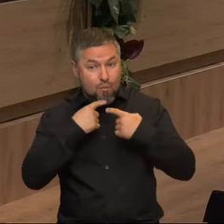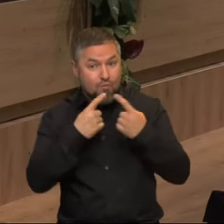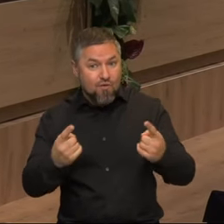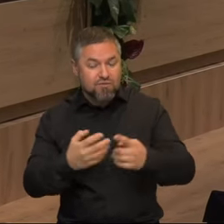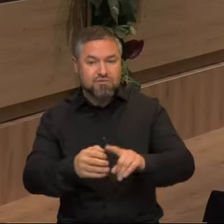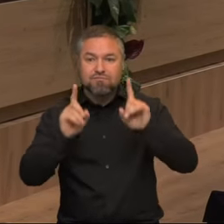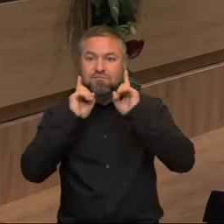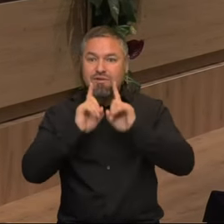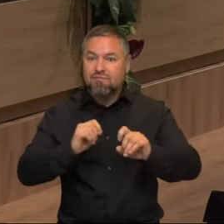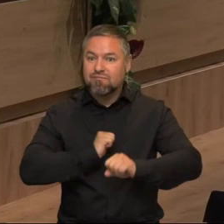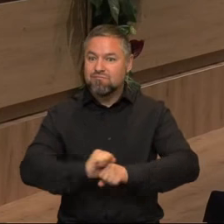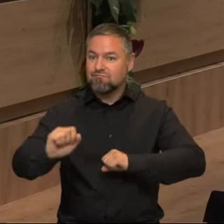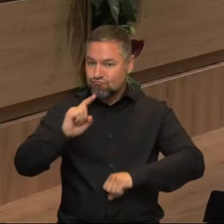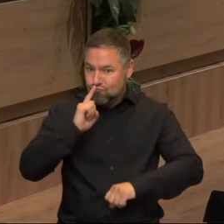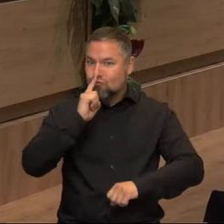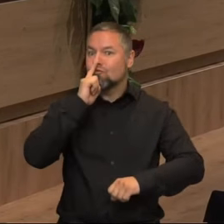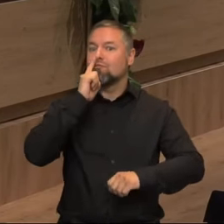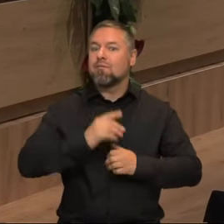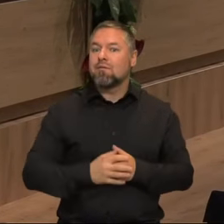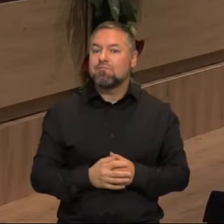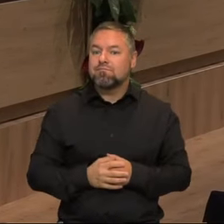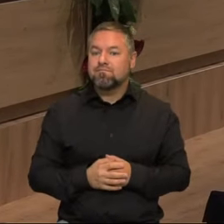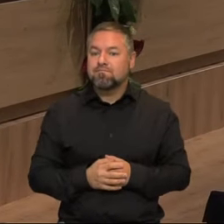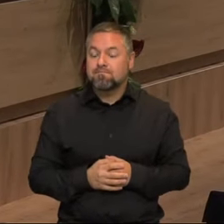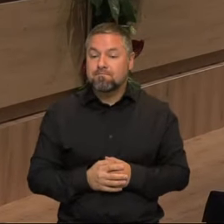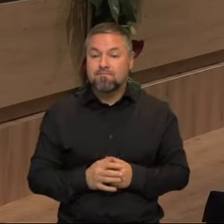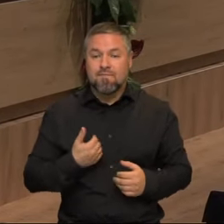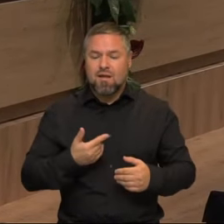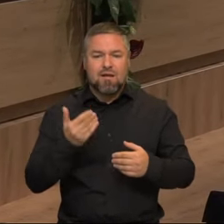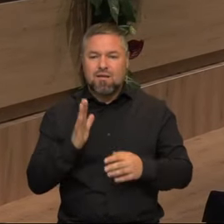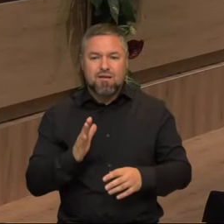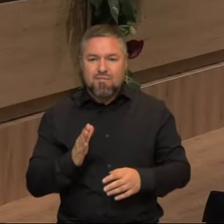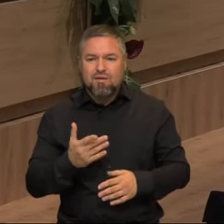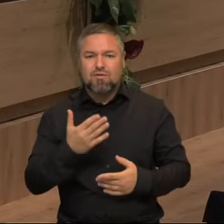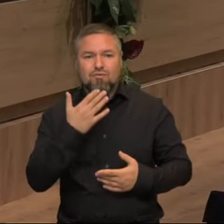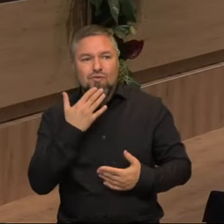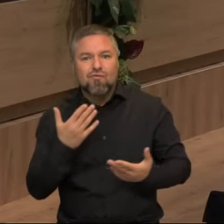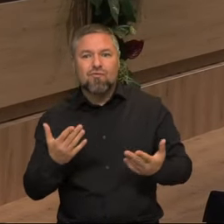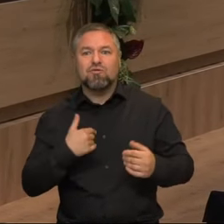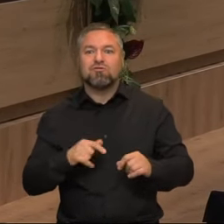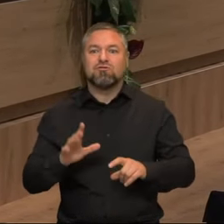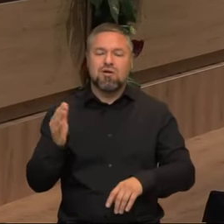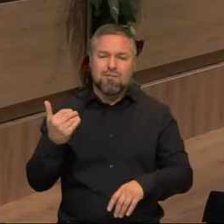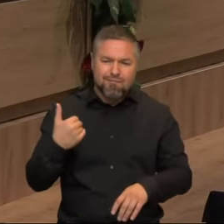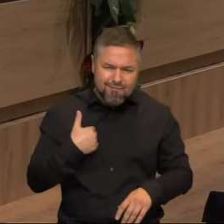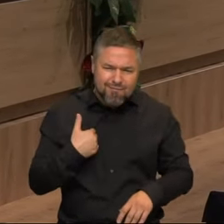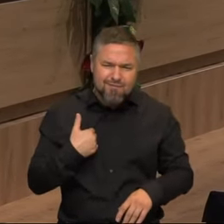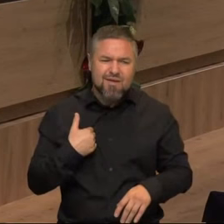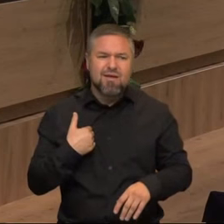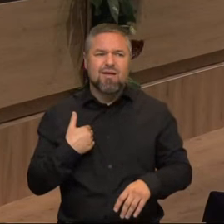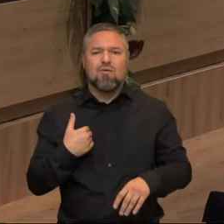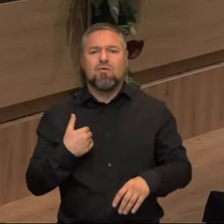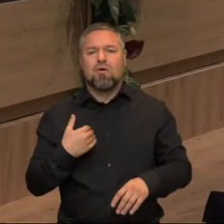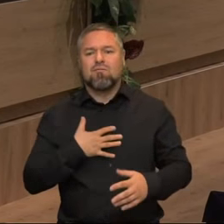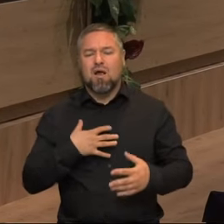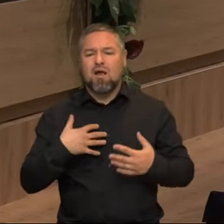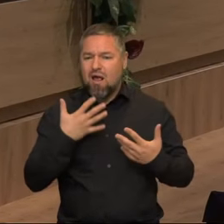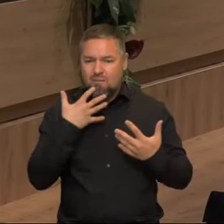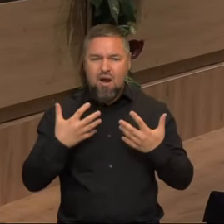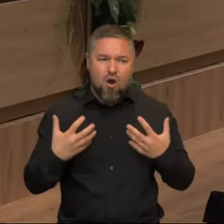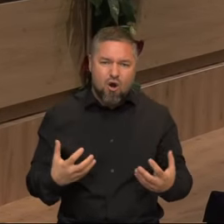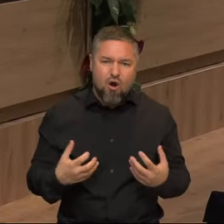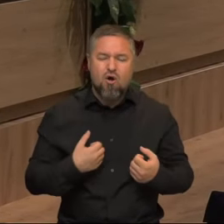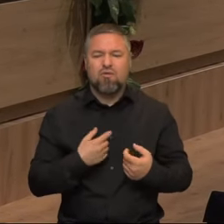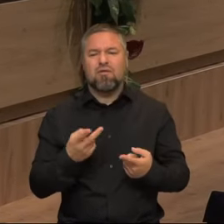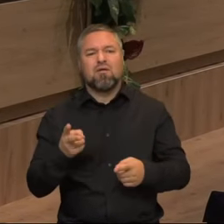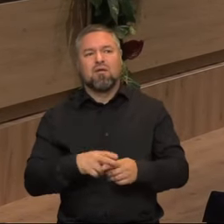jestem naprawdę dumna. Jednak nie będę ukrywać, że po drodze bywały chwile zwątpienia, pewne